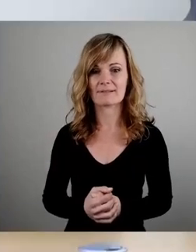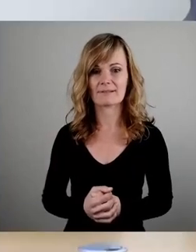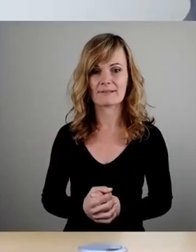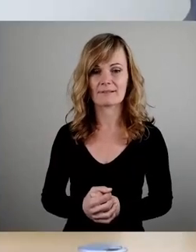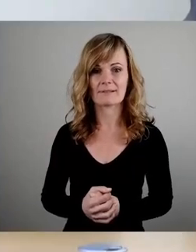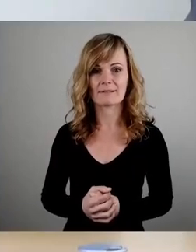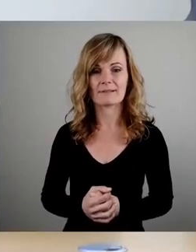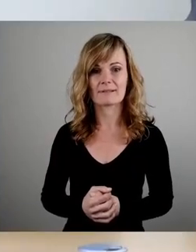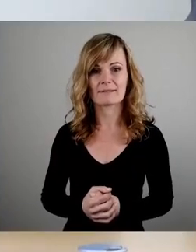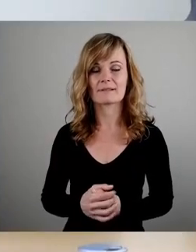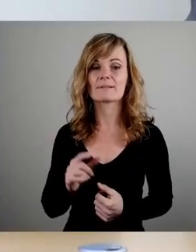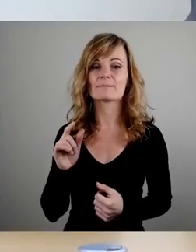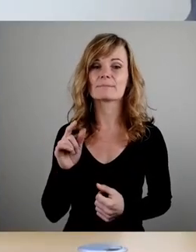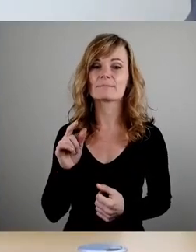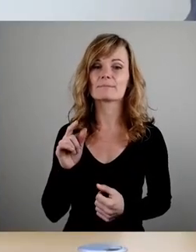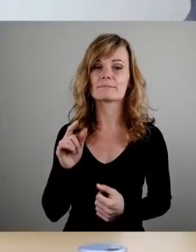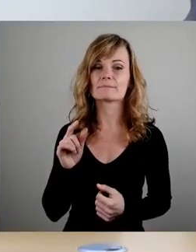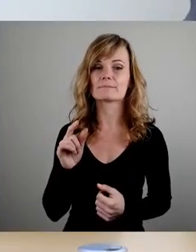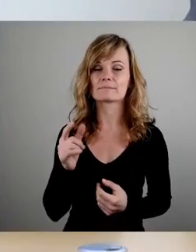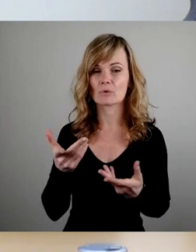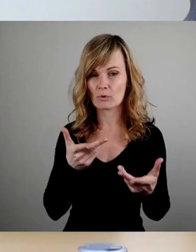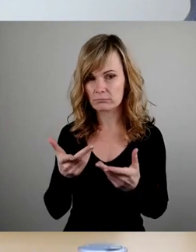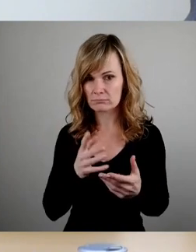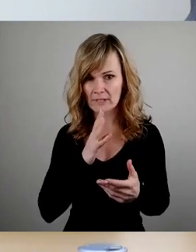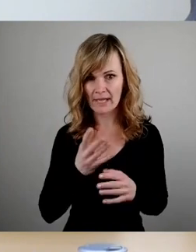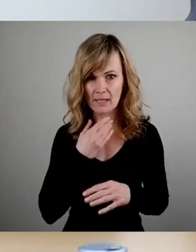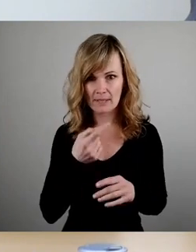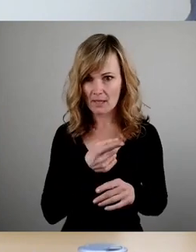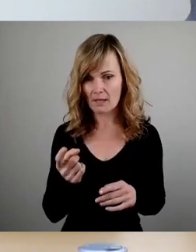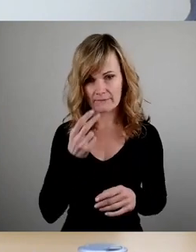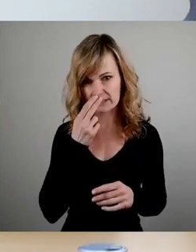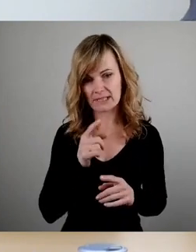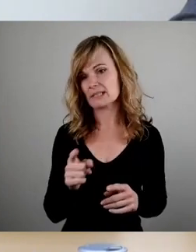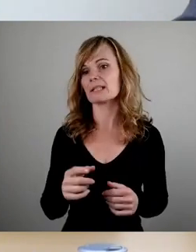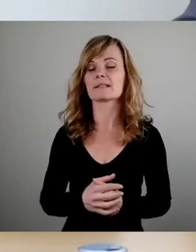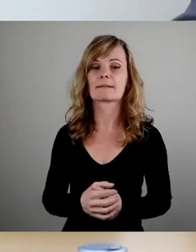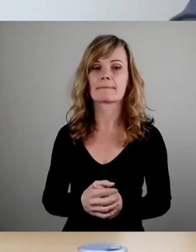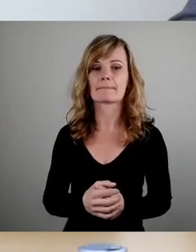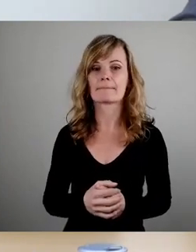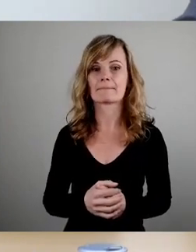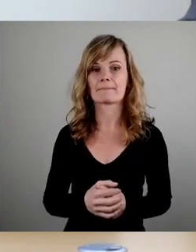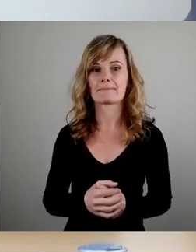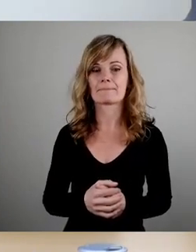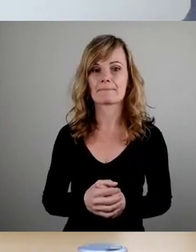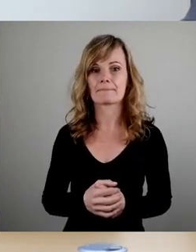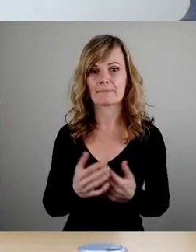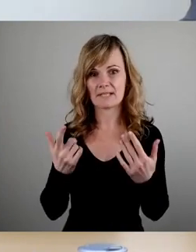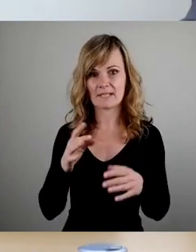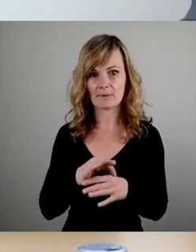weit abzubinden, gibt es da erstmal noch weiteren Redebedarf, sehe ich nicht. Würden wir mal sehen, ob wir jetzt die 7 Minuten